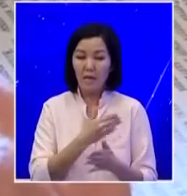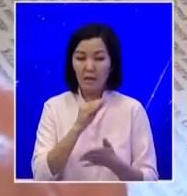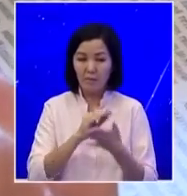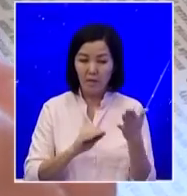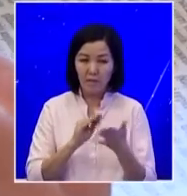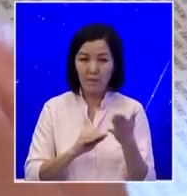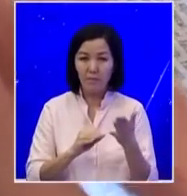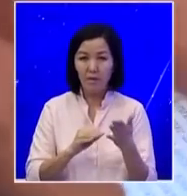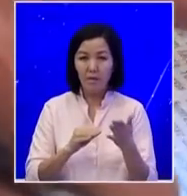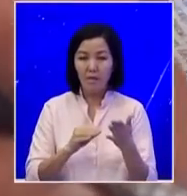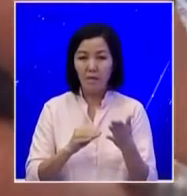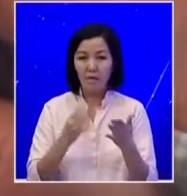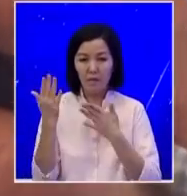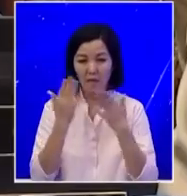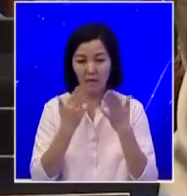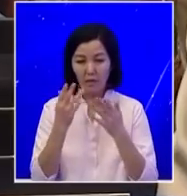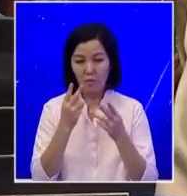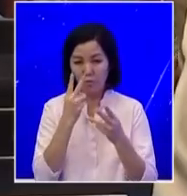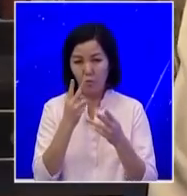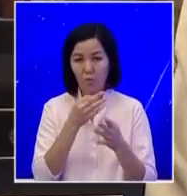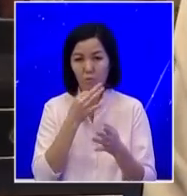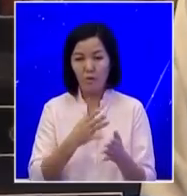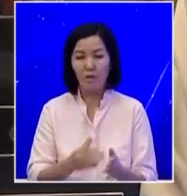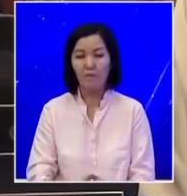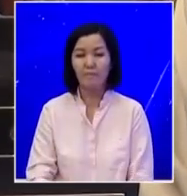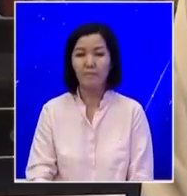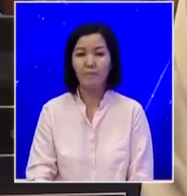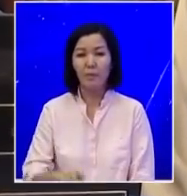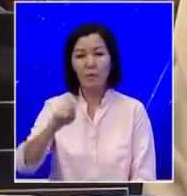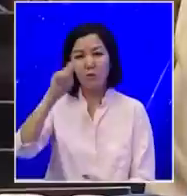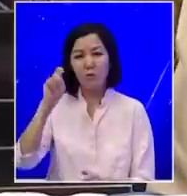ұстап, көзілдіріксіз газет оқиды. Соғыстан кейін